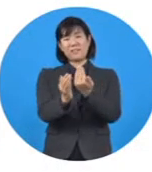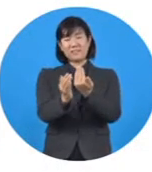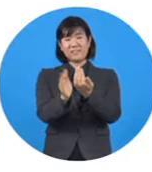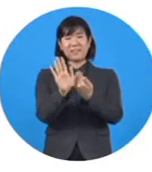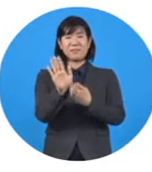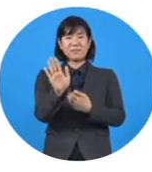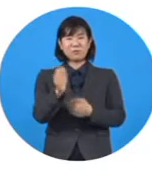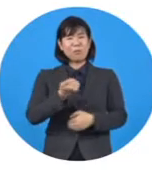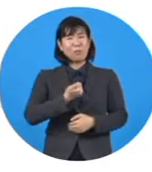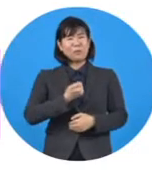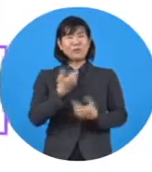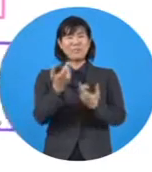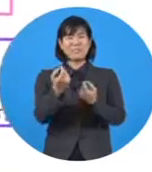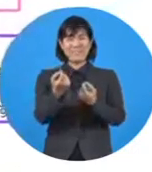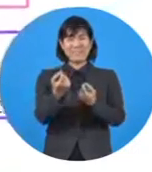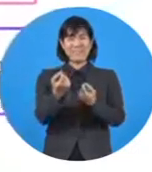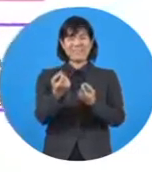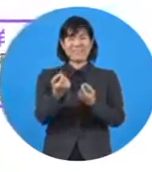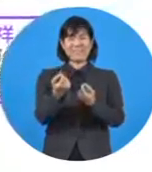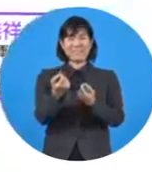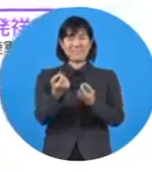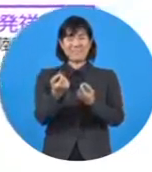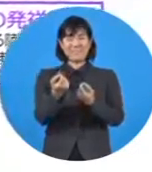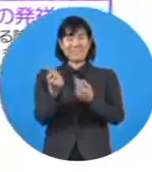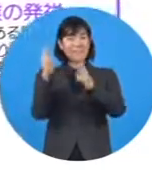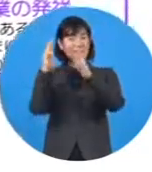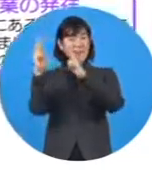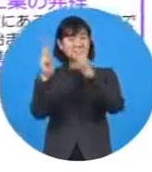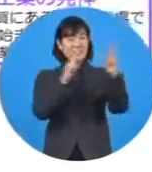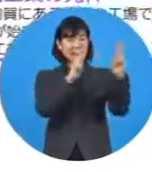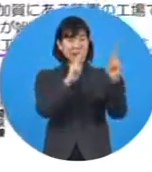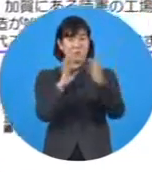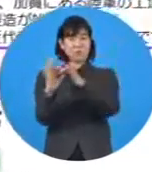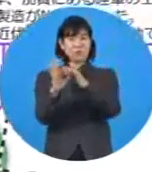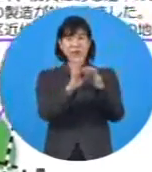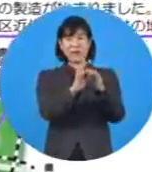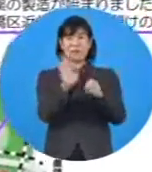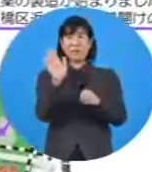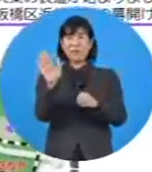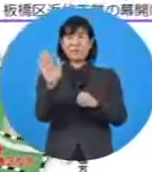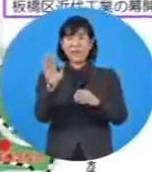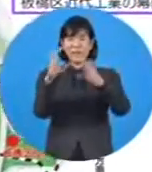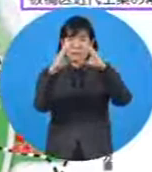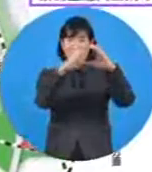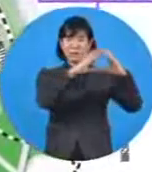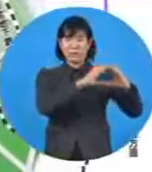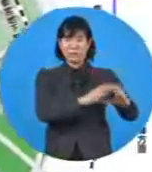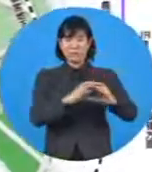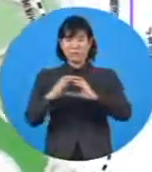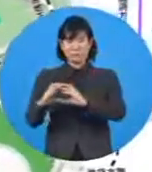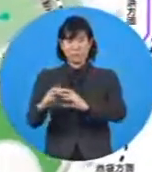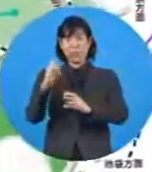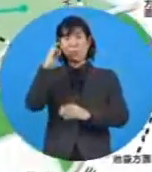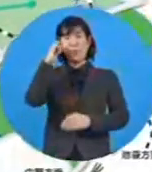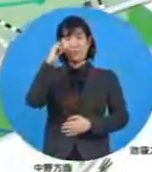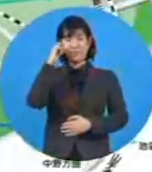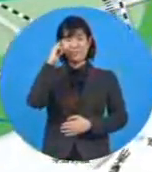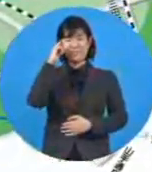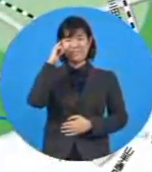ね。 そうですね。企業間の横のつながりなんかもありまして、このように集積しているものと思います